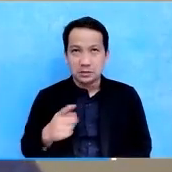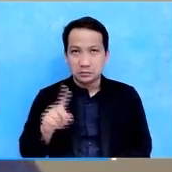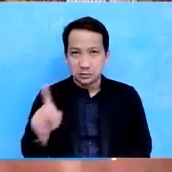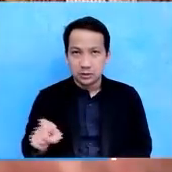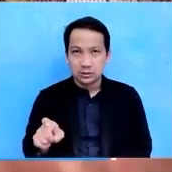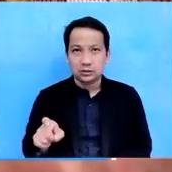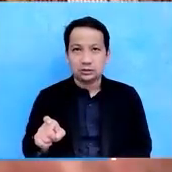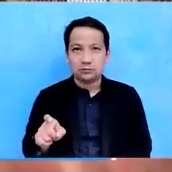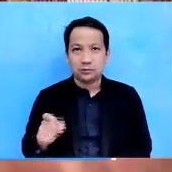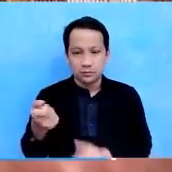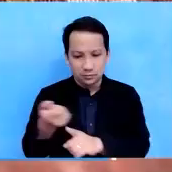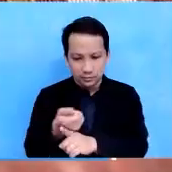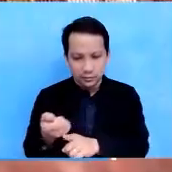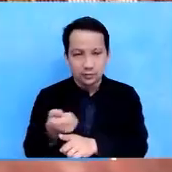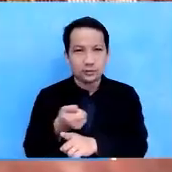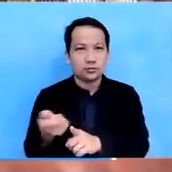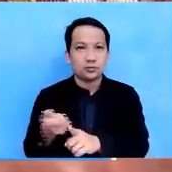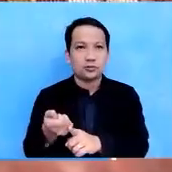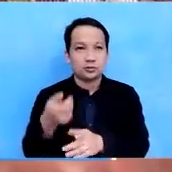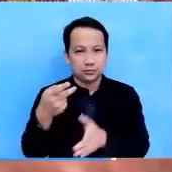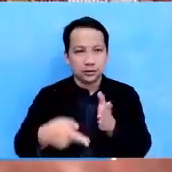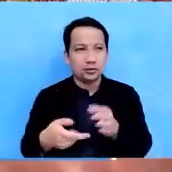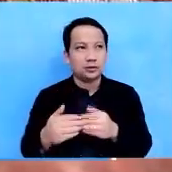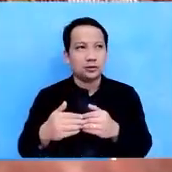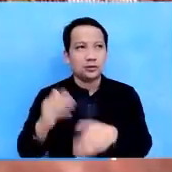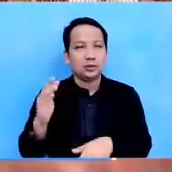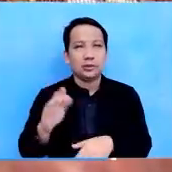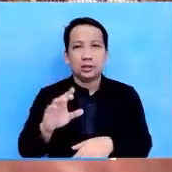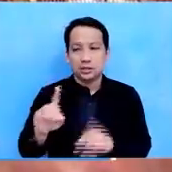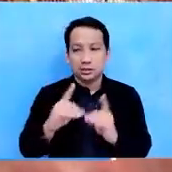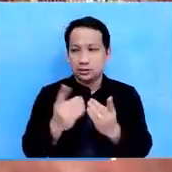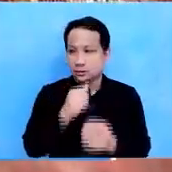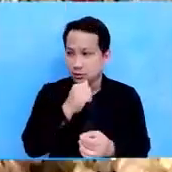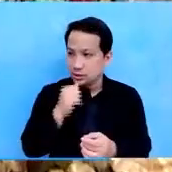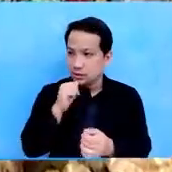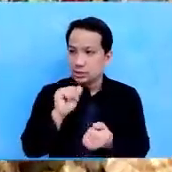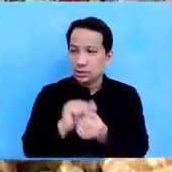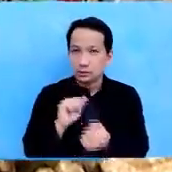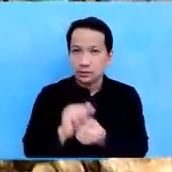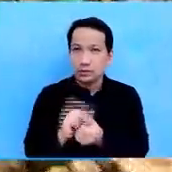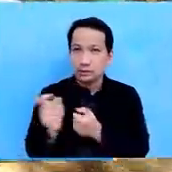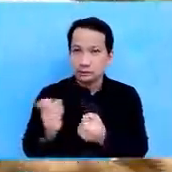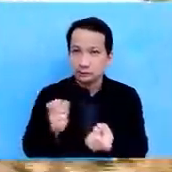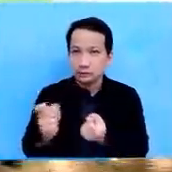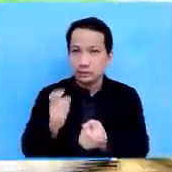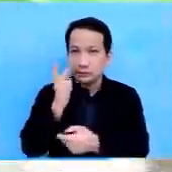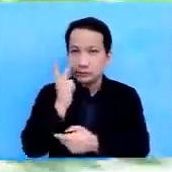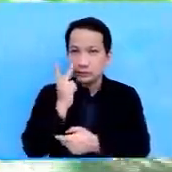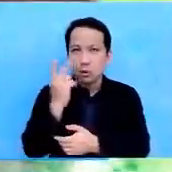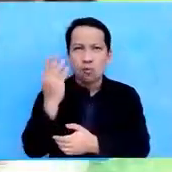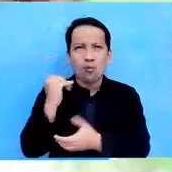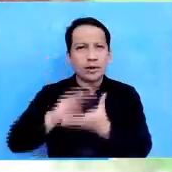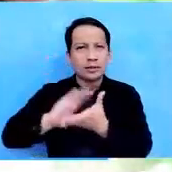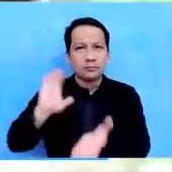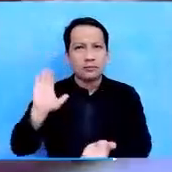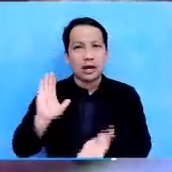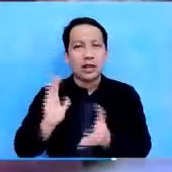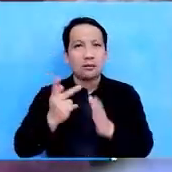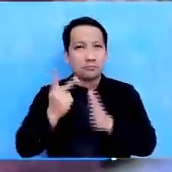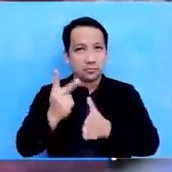may paglalabis. Kumikilos na raw ang DA kasamang iba pang ahensya para makita kung bakit tumataas ang